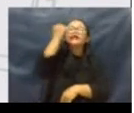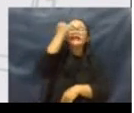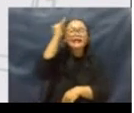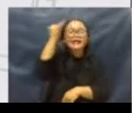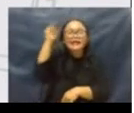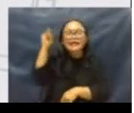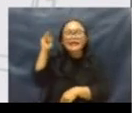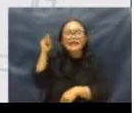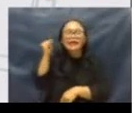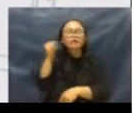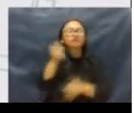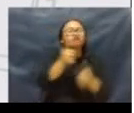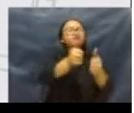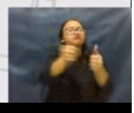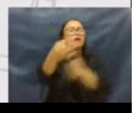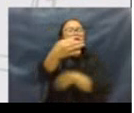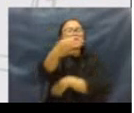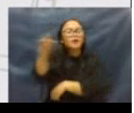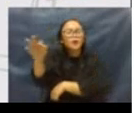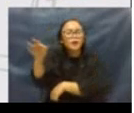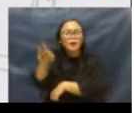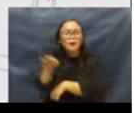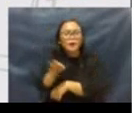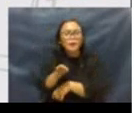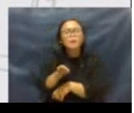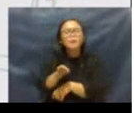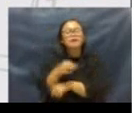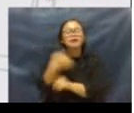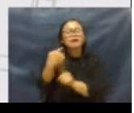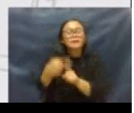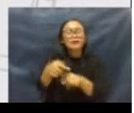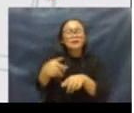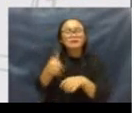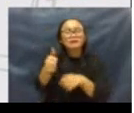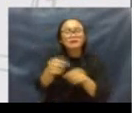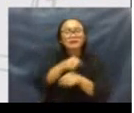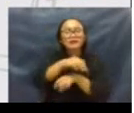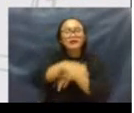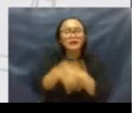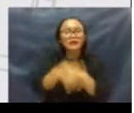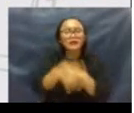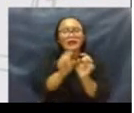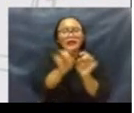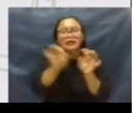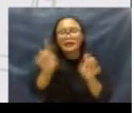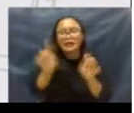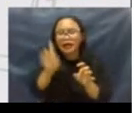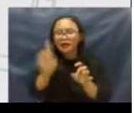dan nantinya bisa juga berhubungan dengan fenomena-fenomena seperti berpikir